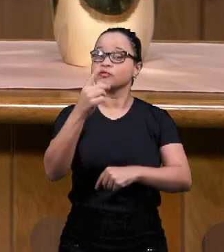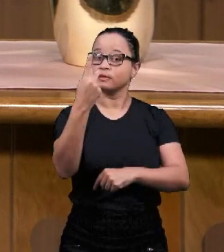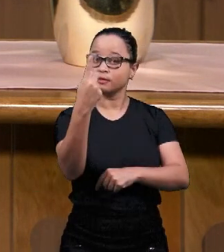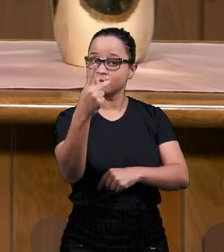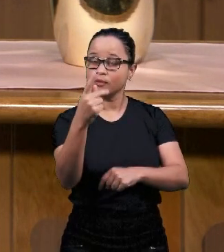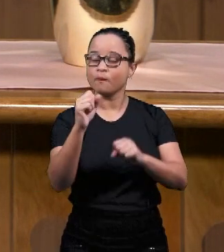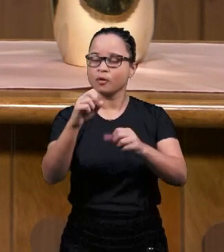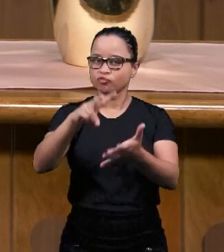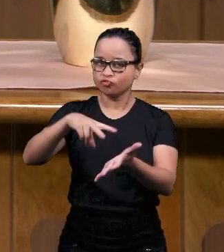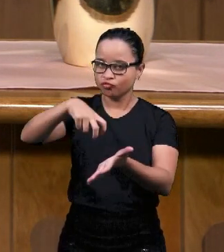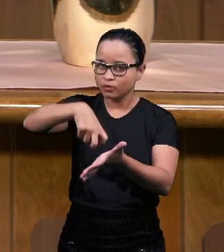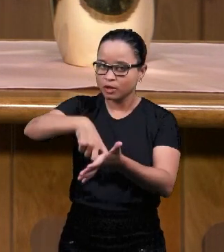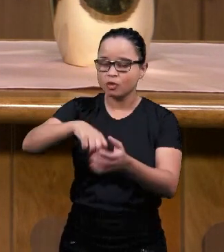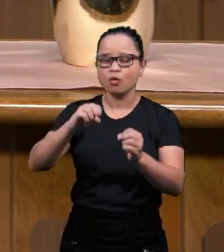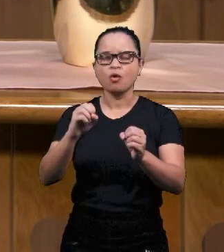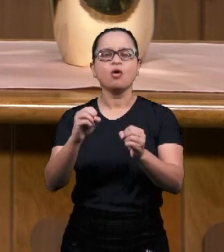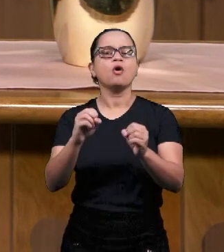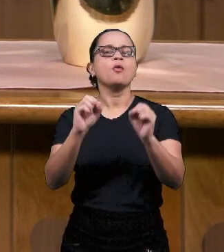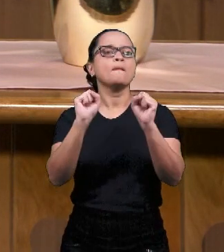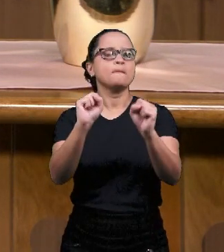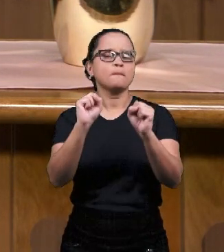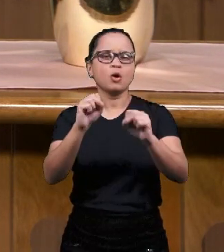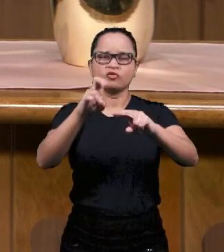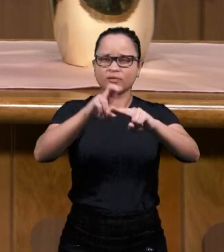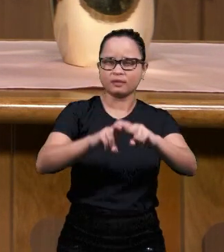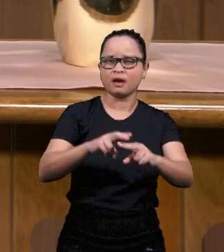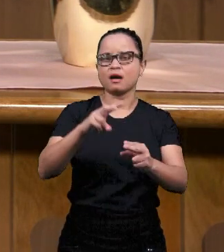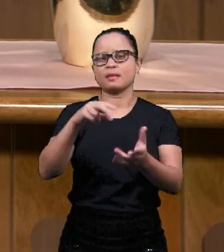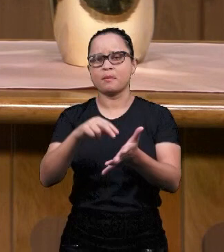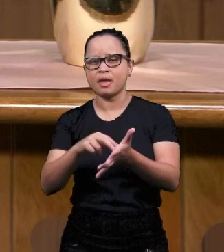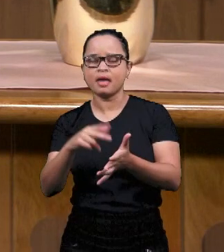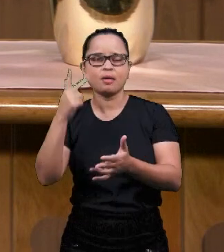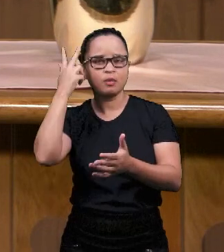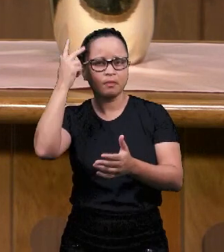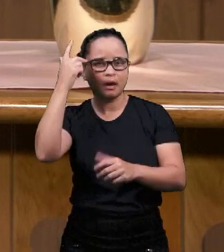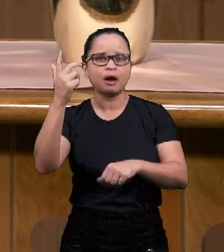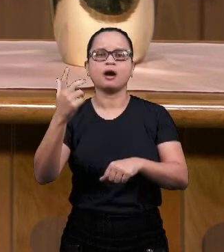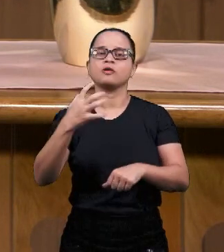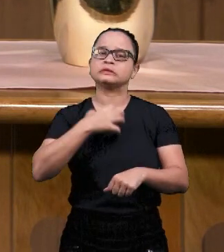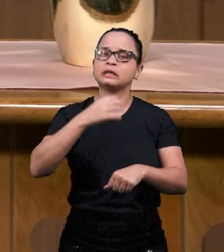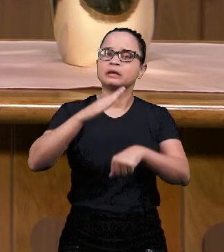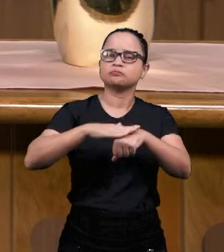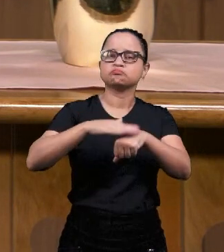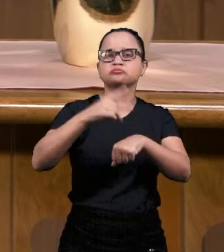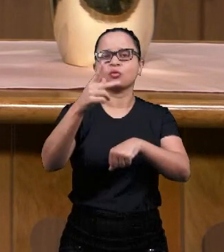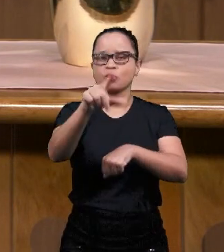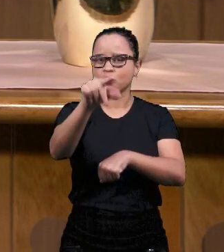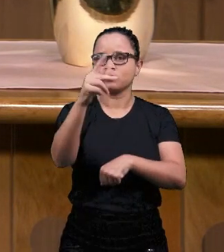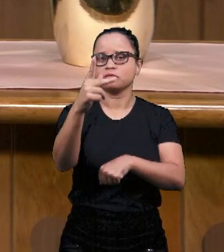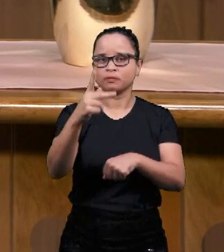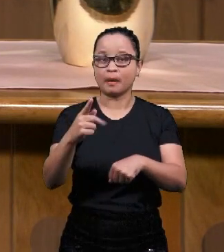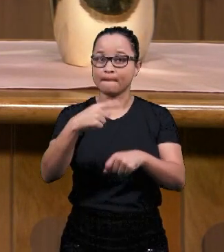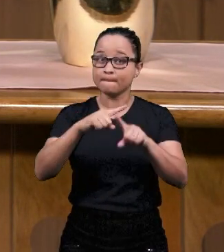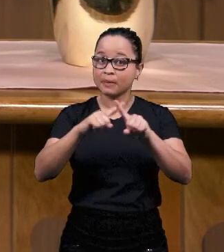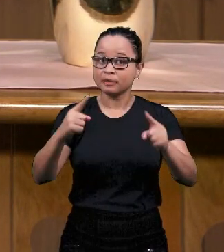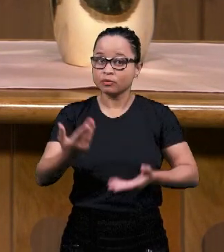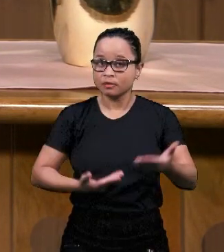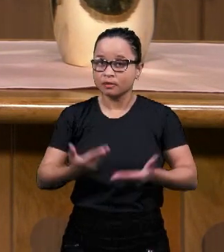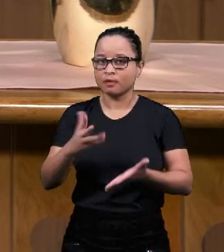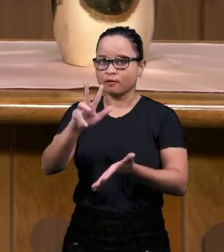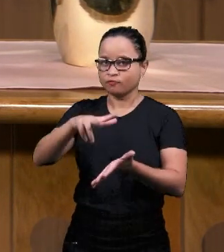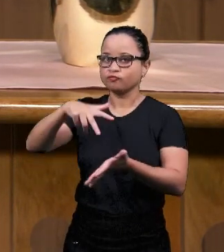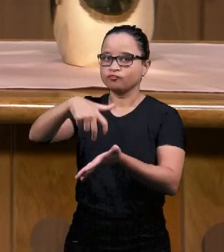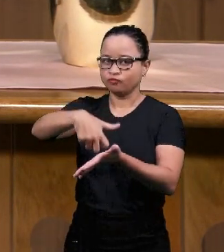можем встать, можете встать на колени вместе с нами, или как вам удобно. Мы приглашаем церковь, чтобы давайте